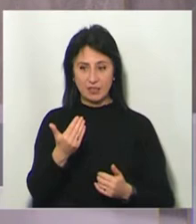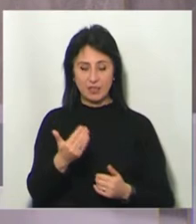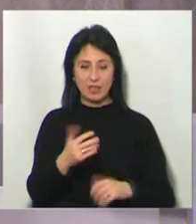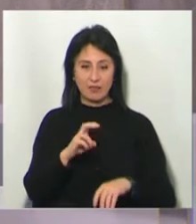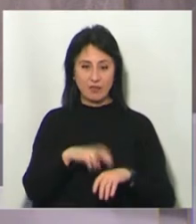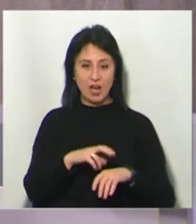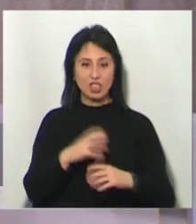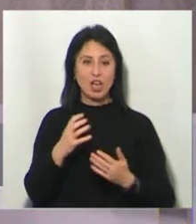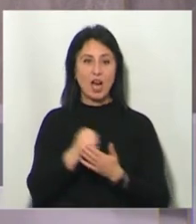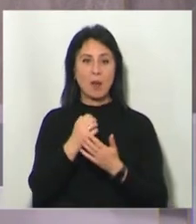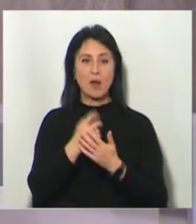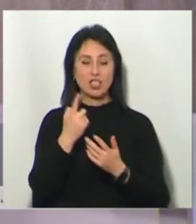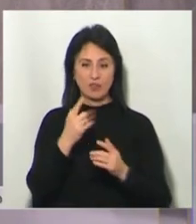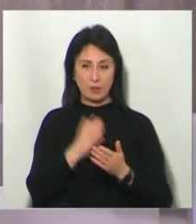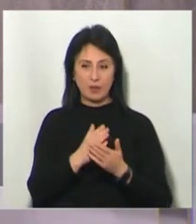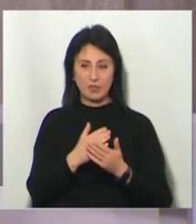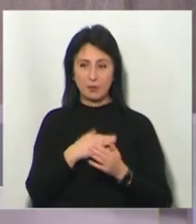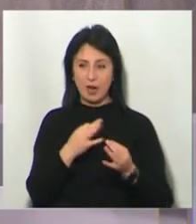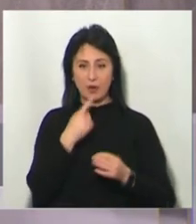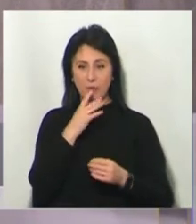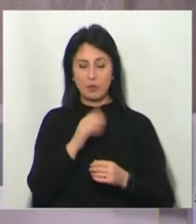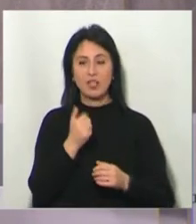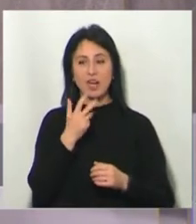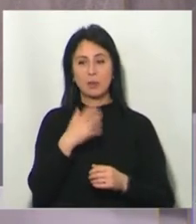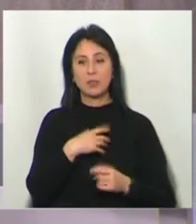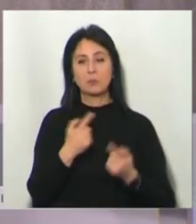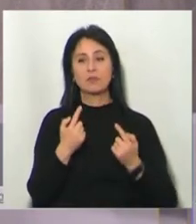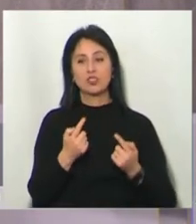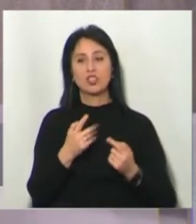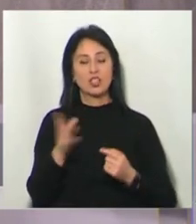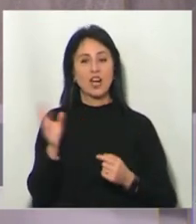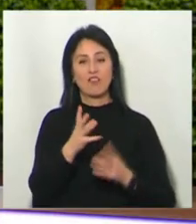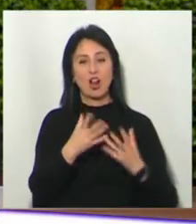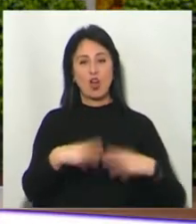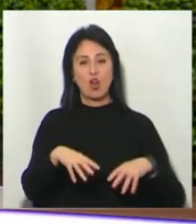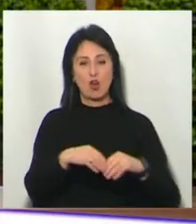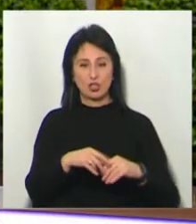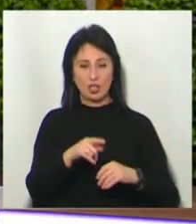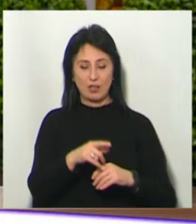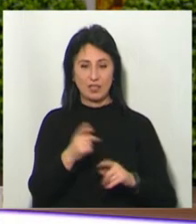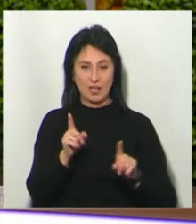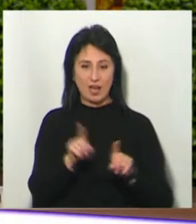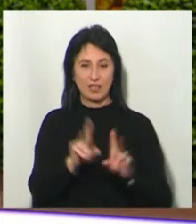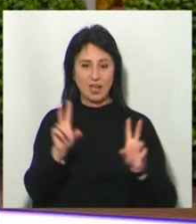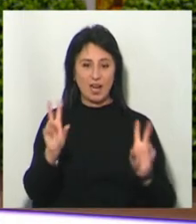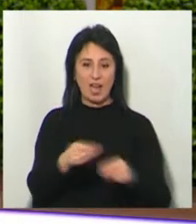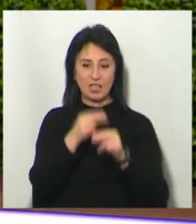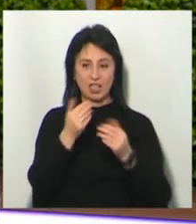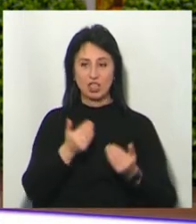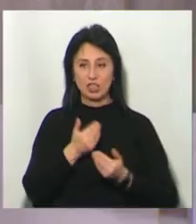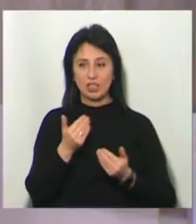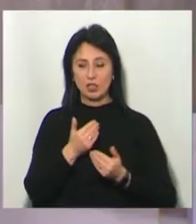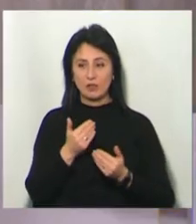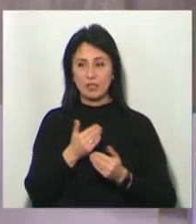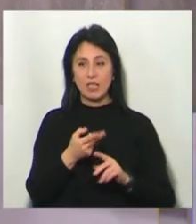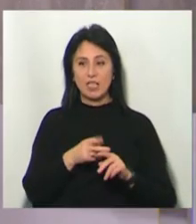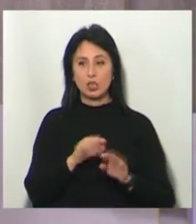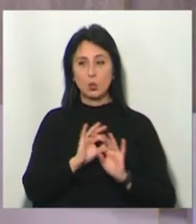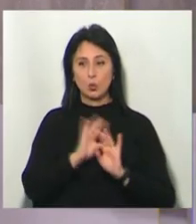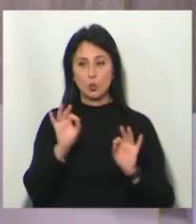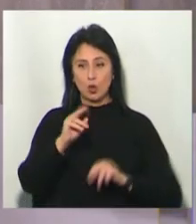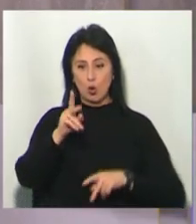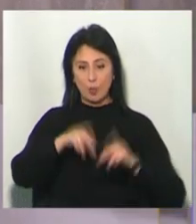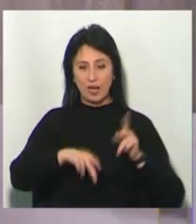dargistvis aseti gamarjebebi me agaraperso ambob randomat mnishnelovania qela ojakhistvis aseti gadarchenili sizotskhle da is